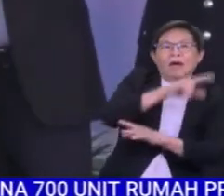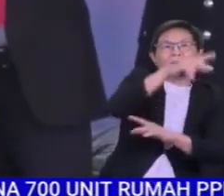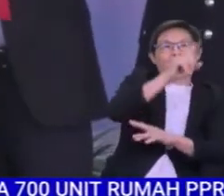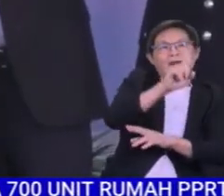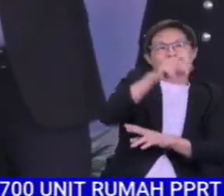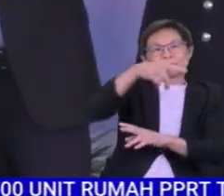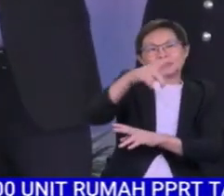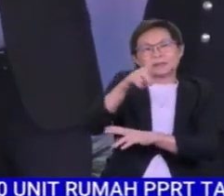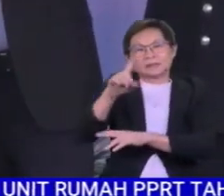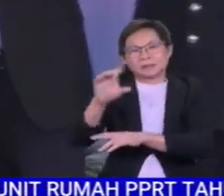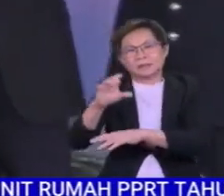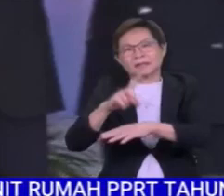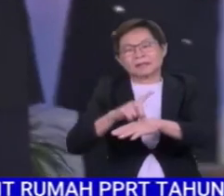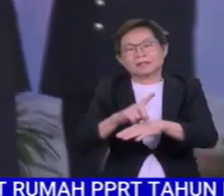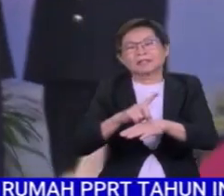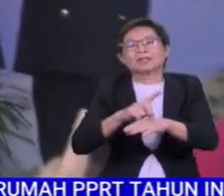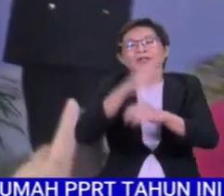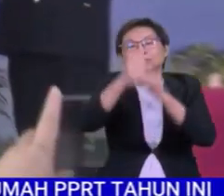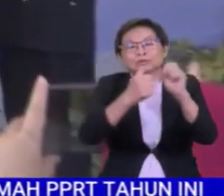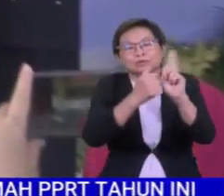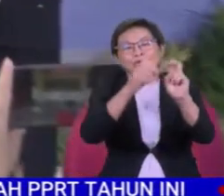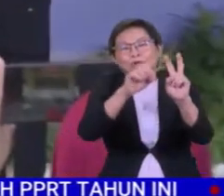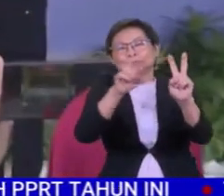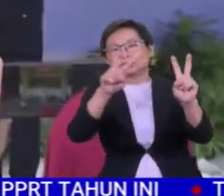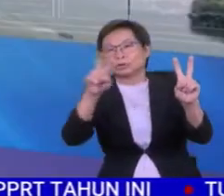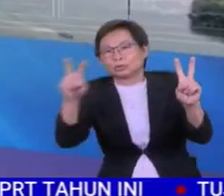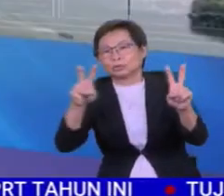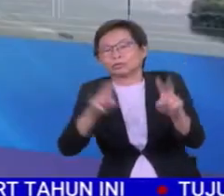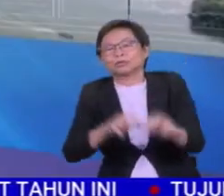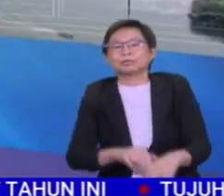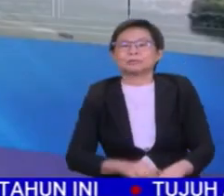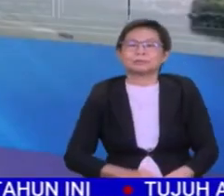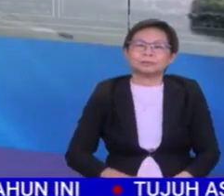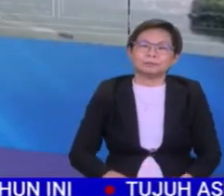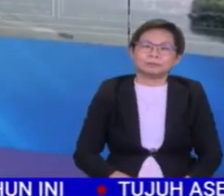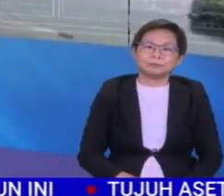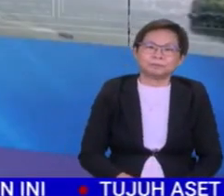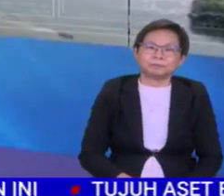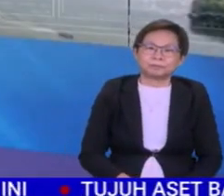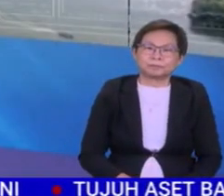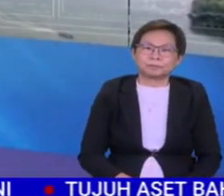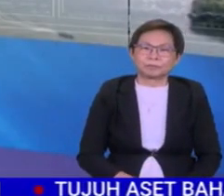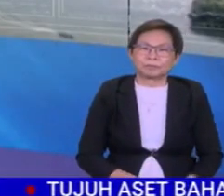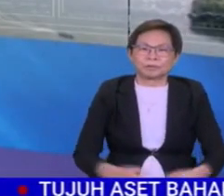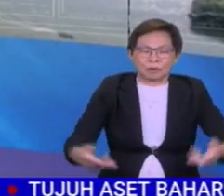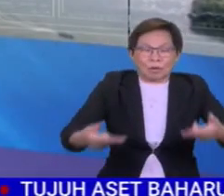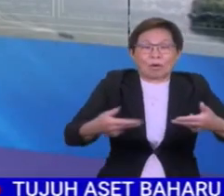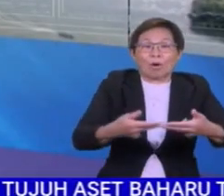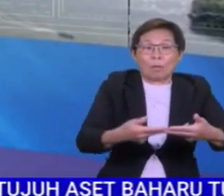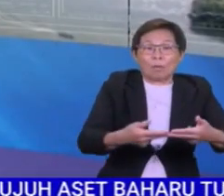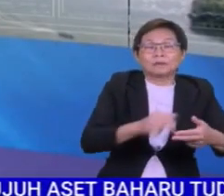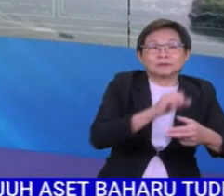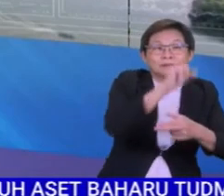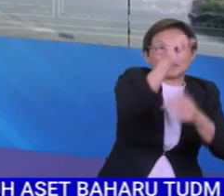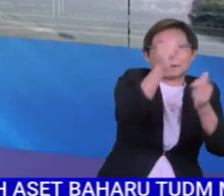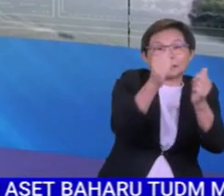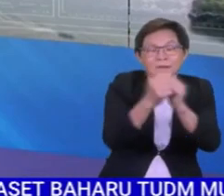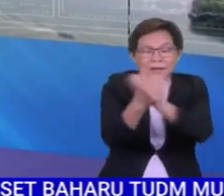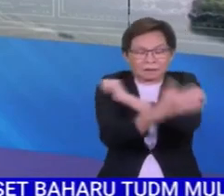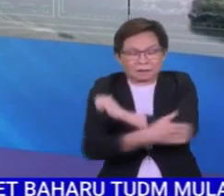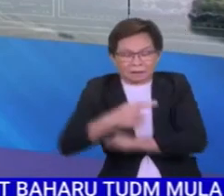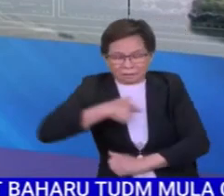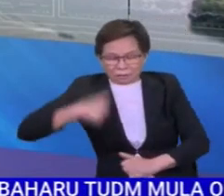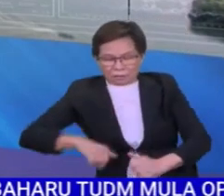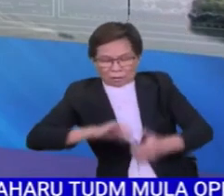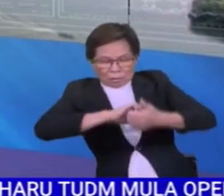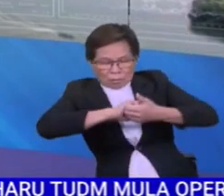Journey to the top by sabahan Elina lintanga hubungan bililateral Sabah dan negara China